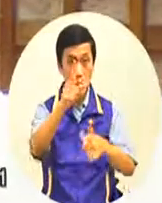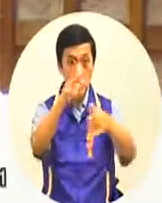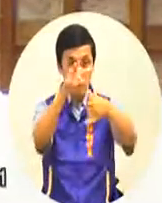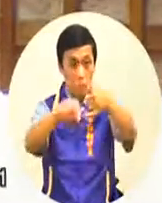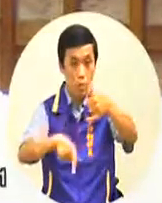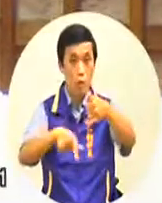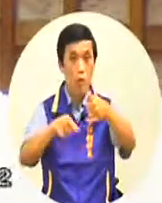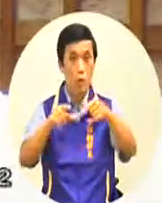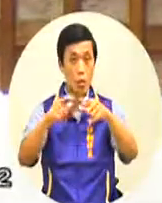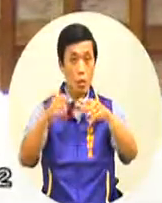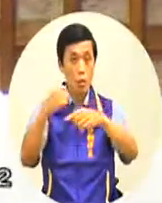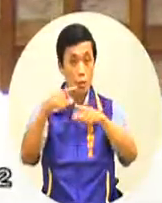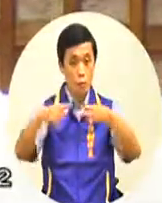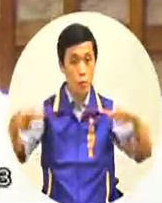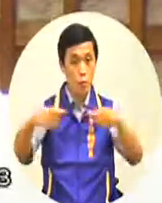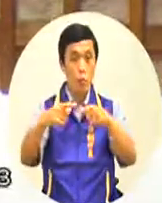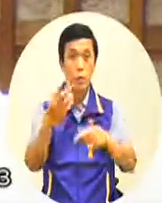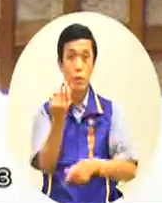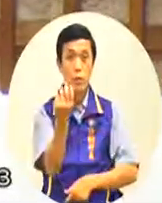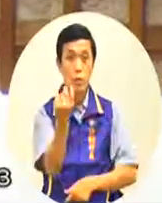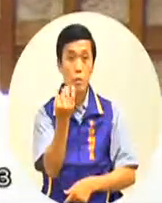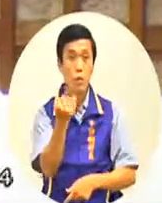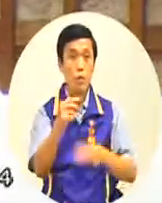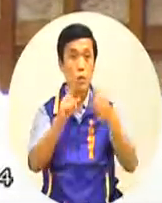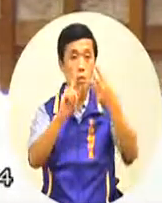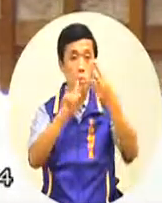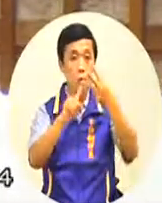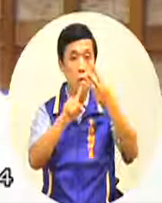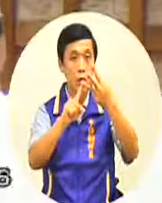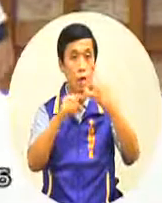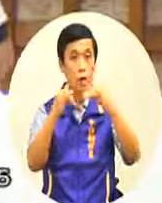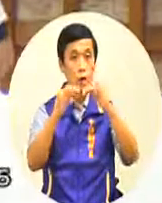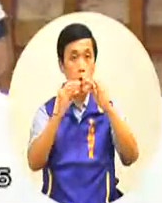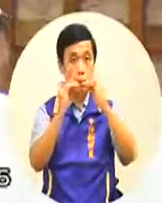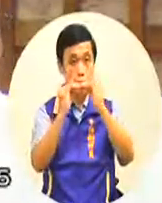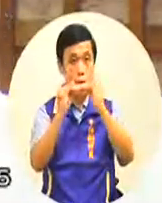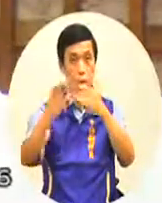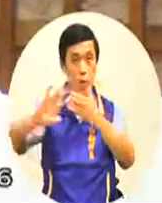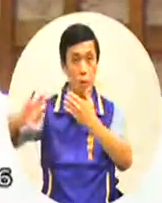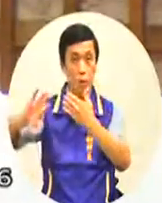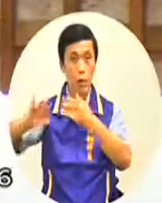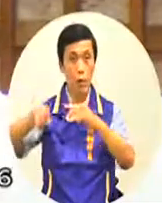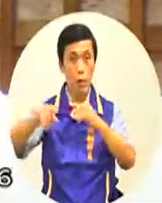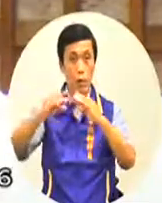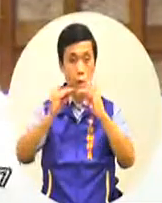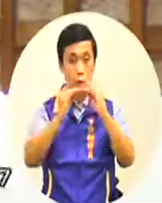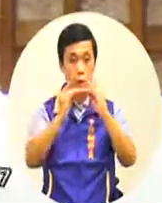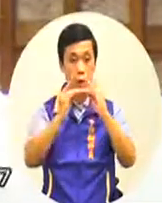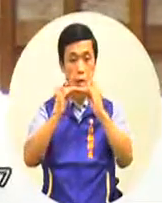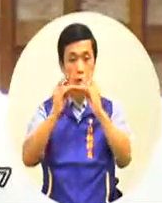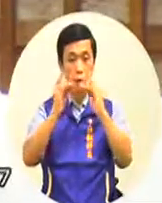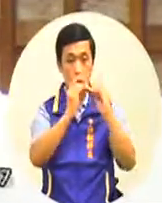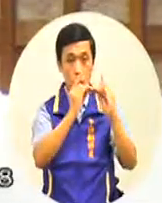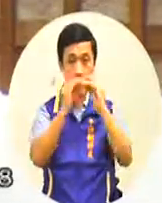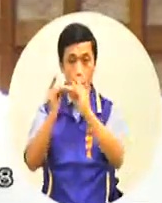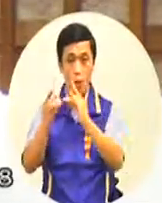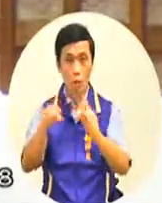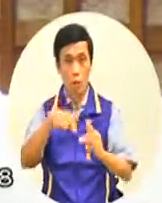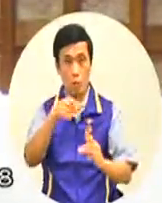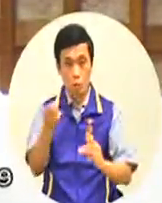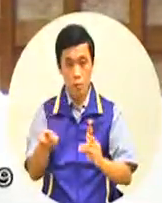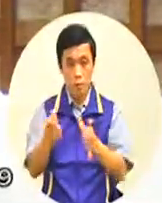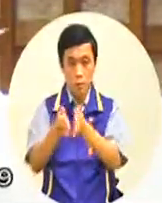上。第三就是讲，伊的眠床边、甲甲伊的隔壁床，伊的距离上个